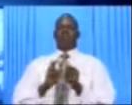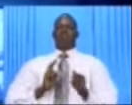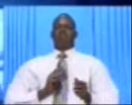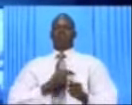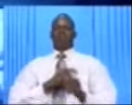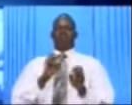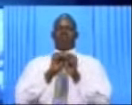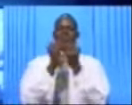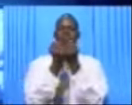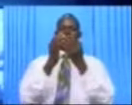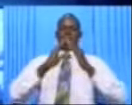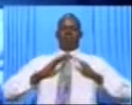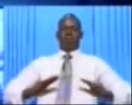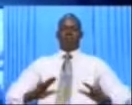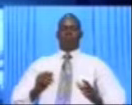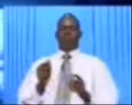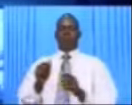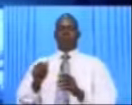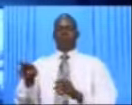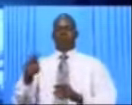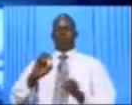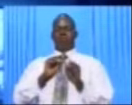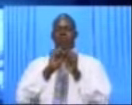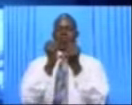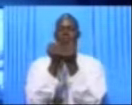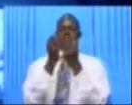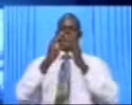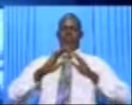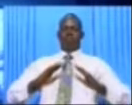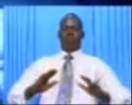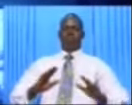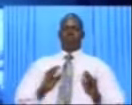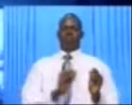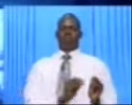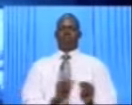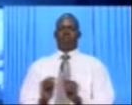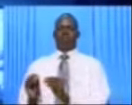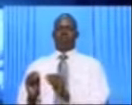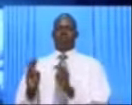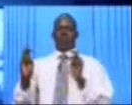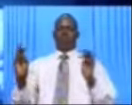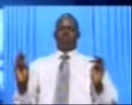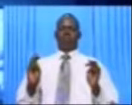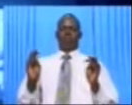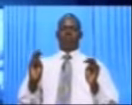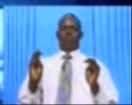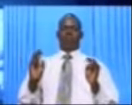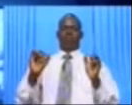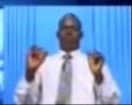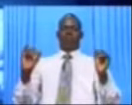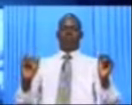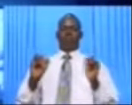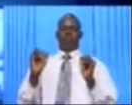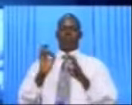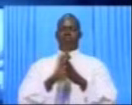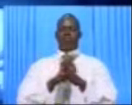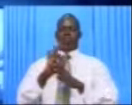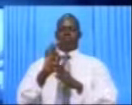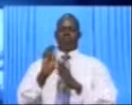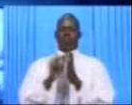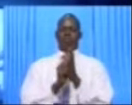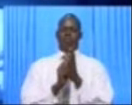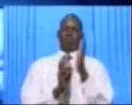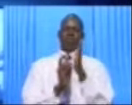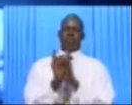société à tous les deux. Alors, votre société Eclipse SA organise mercredi et jeudi une formation intitulée «